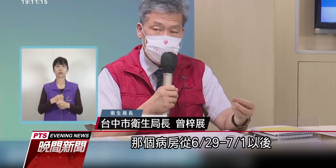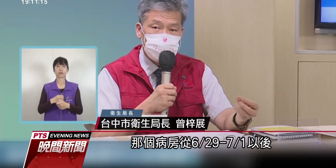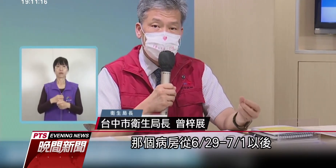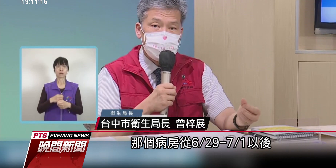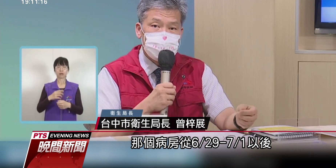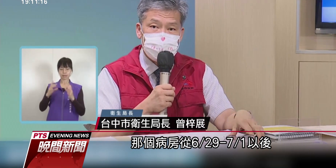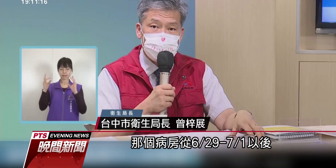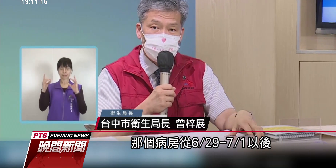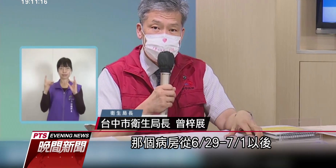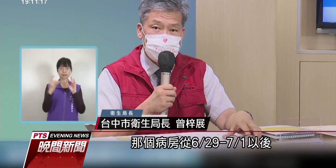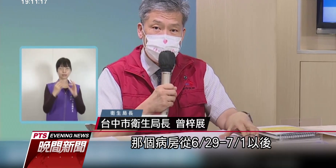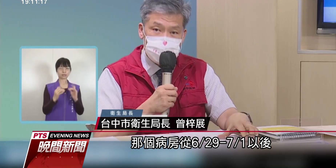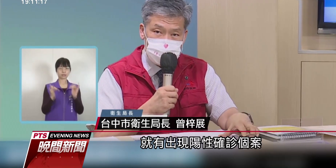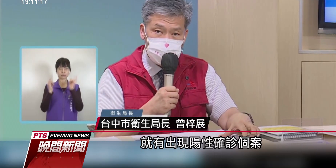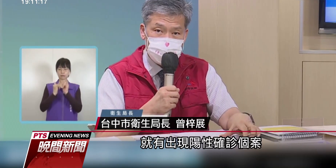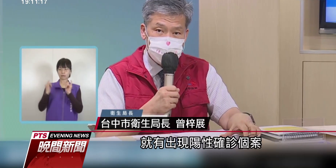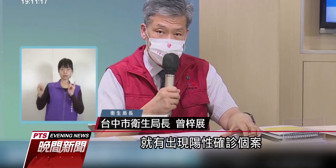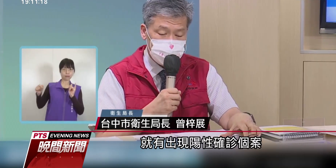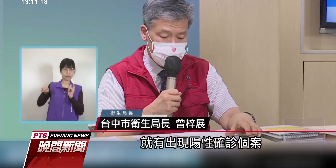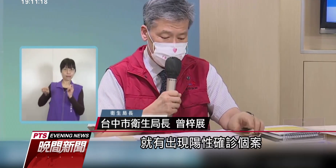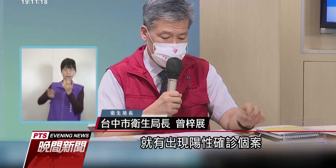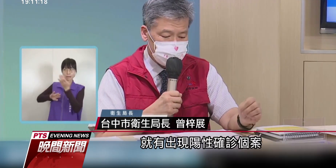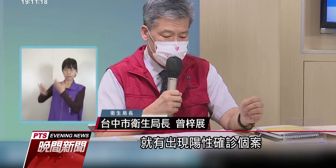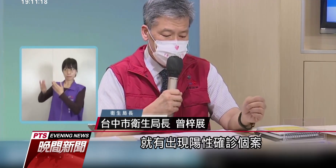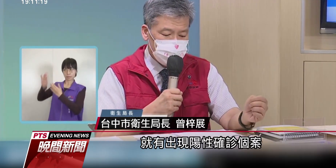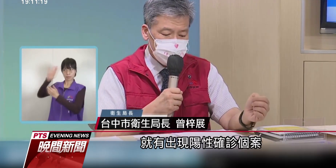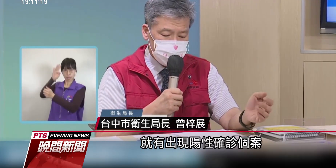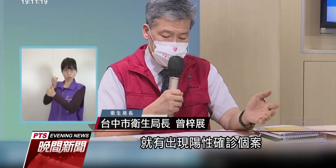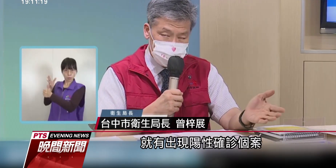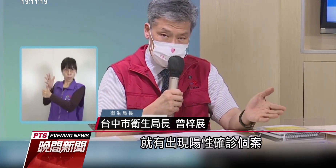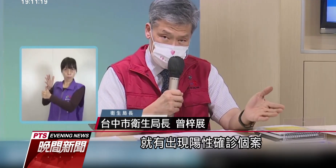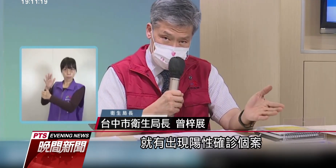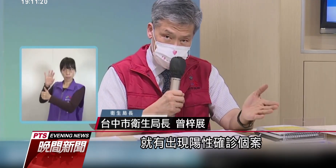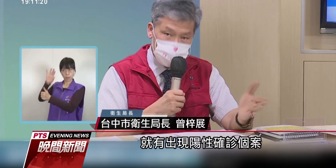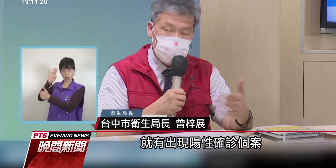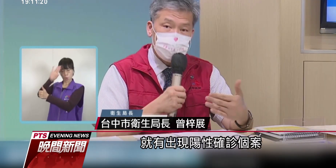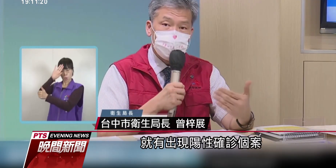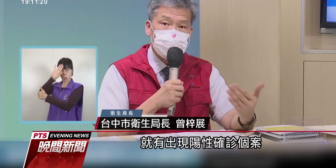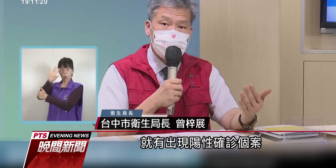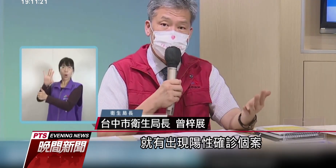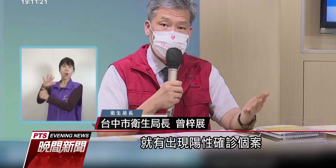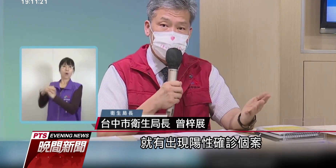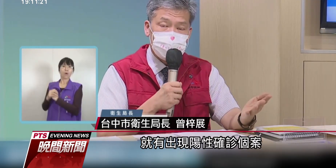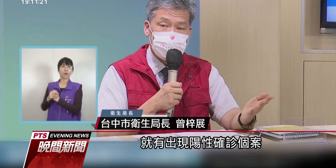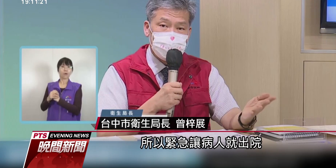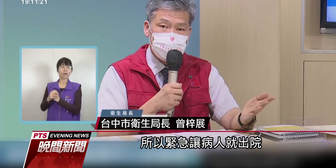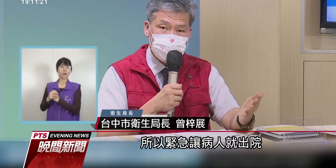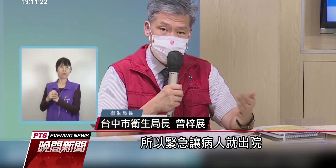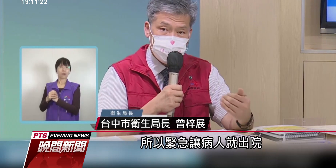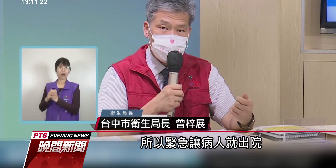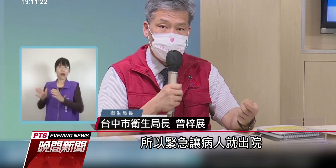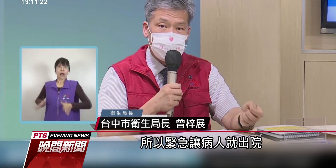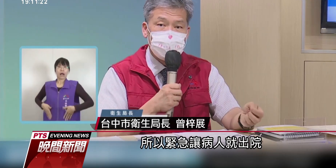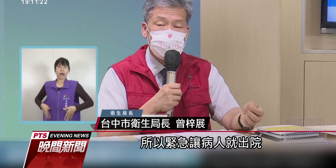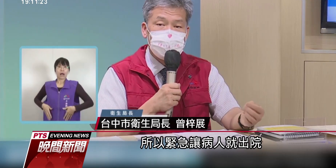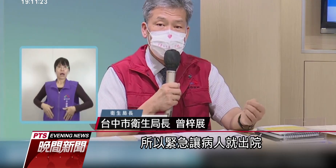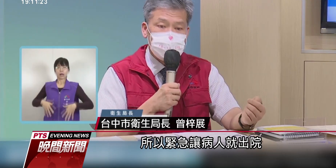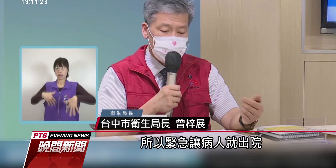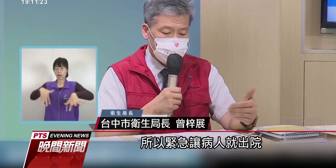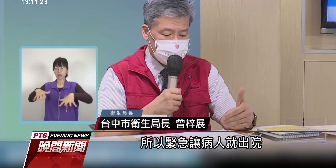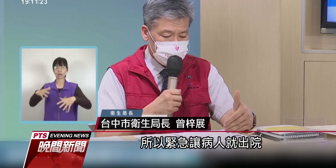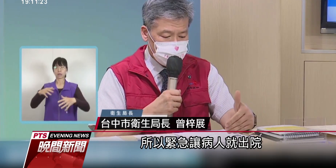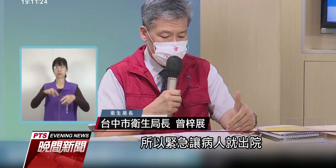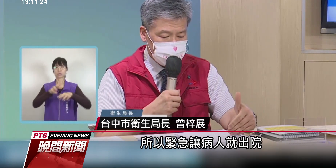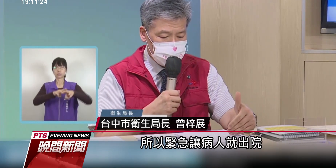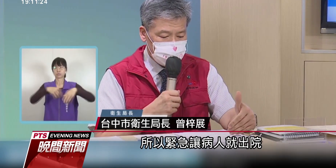到7月1号以后就有出现这个阳性的确诊个案，所以就紧急就是让